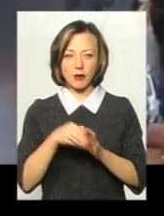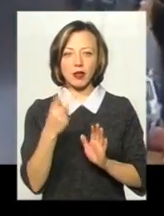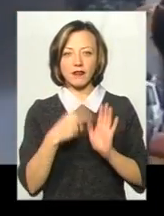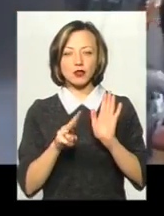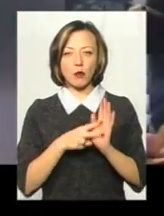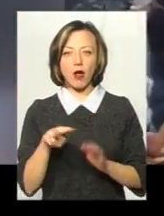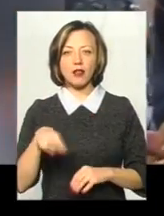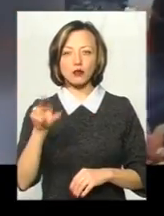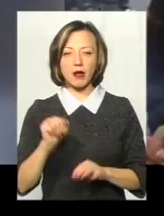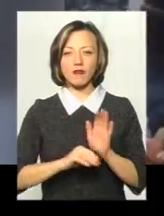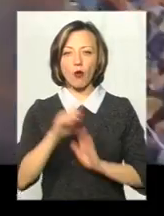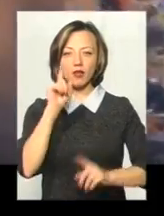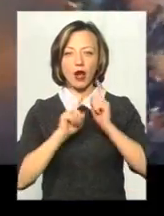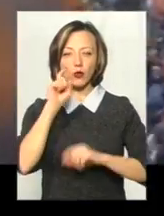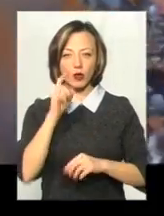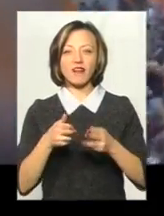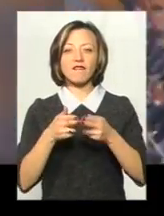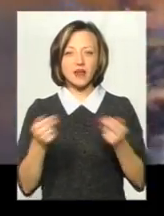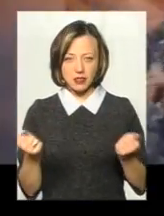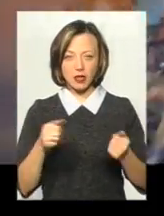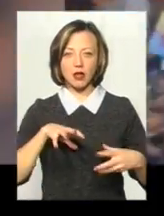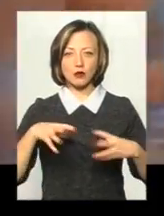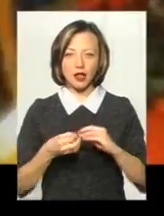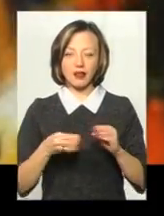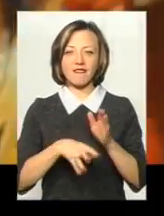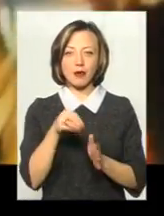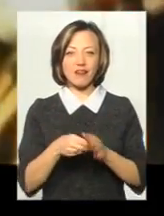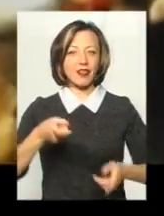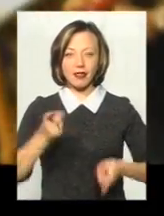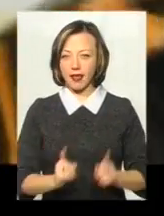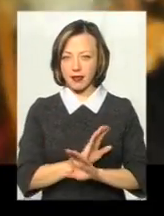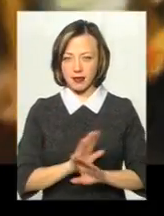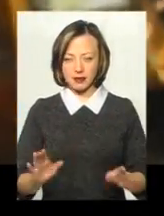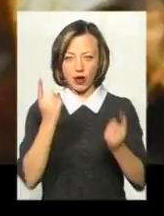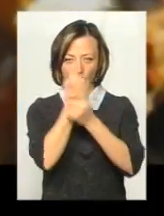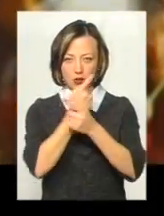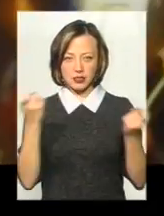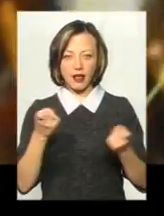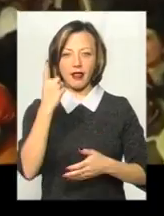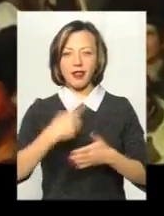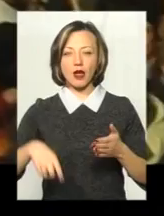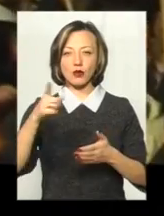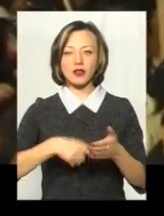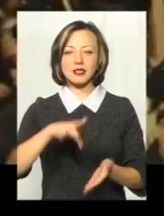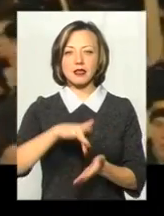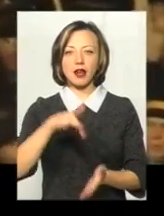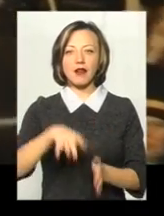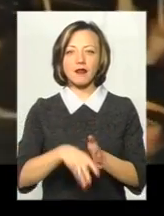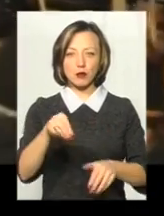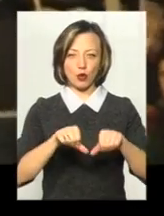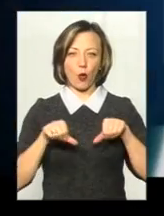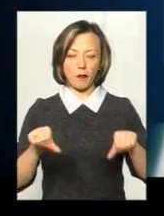27 листопада Верховна Рада України визнала результати виборів недійсними і оголосила недовіру Центральній виборчій